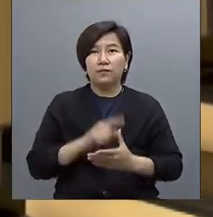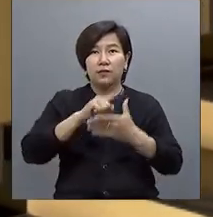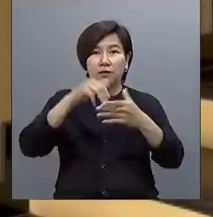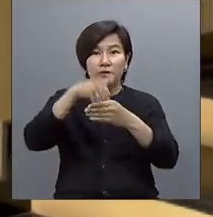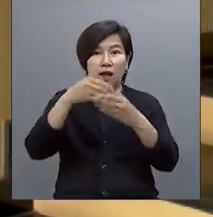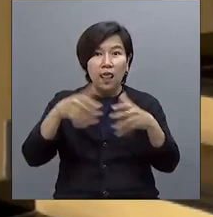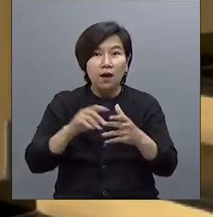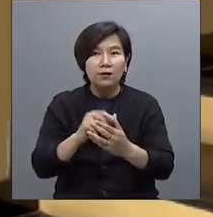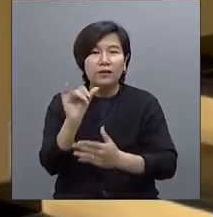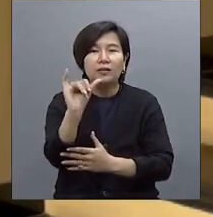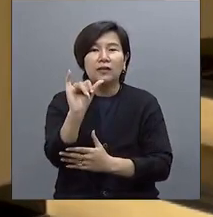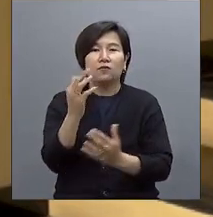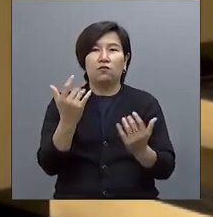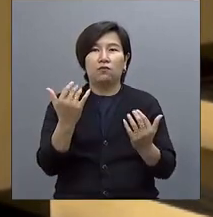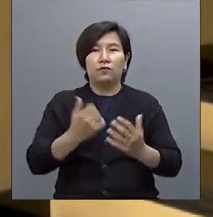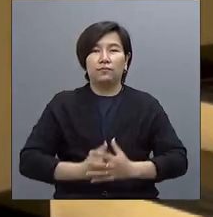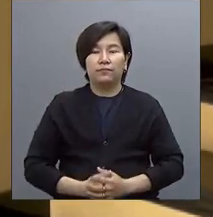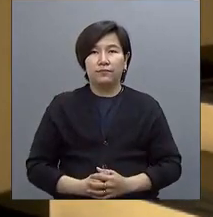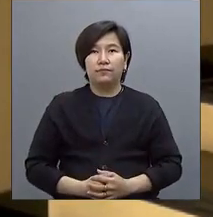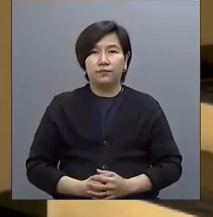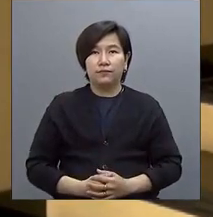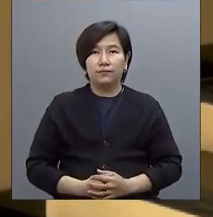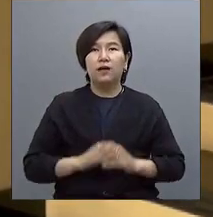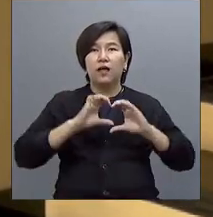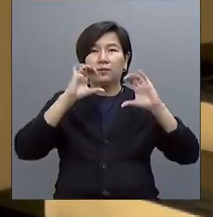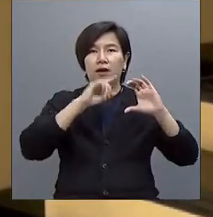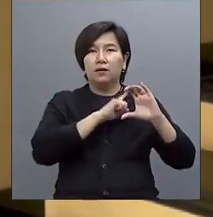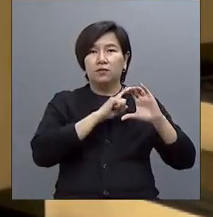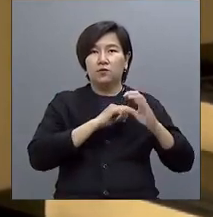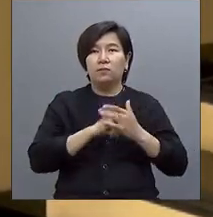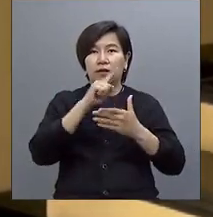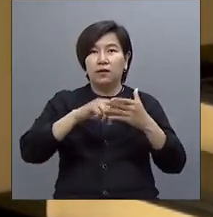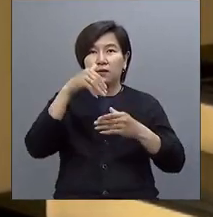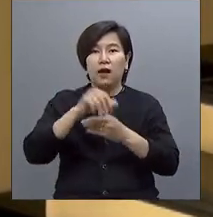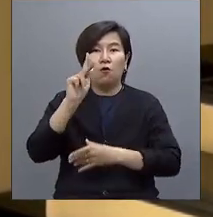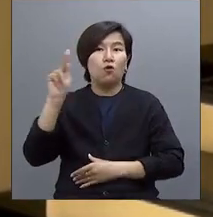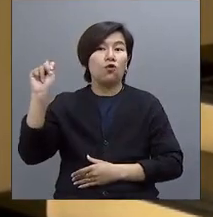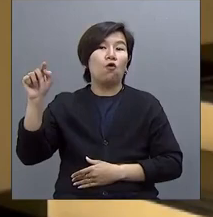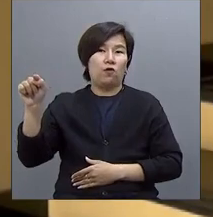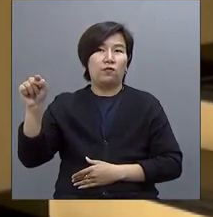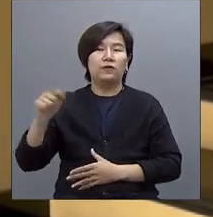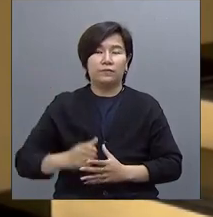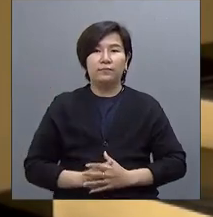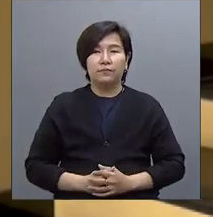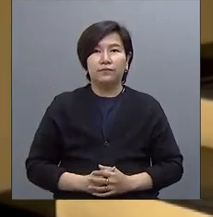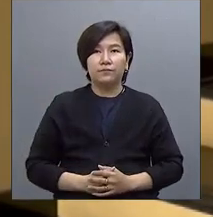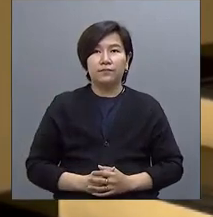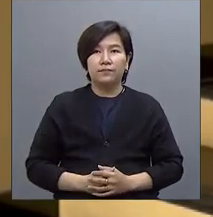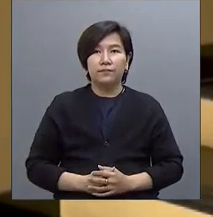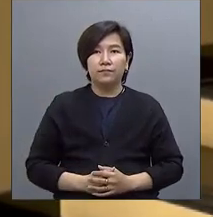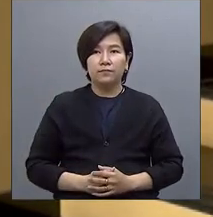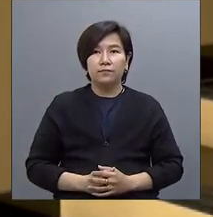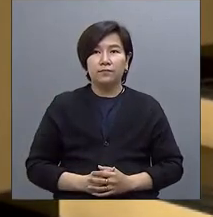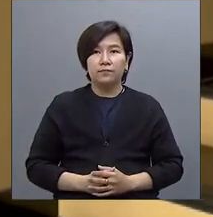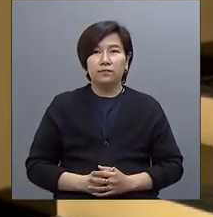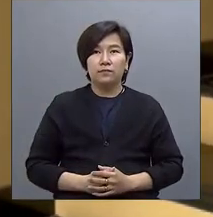พระราชกิจจาระบุไม่ได้เพราะพระราชกิจจารัฐบาลเป็นคนออกแต่วันเลือกตั้งกกต.เป็นคนกำหนด ก็เหมือนรัฐบาลในอดีตเข้าไปดูผ